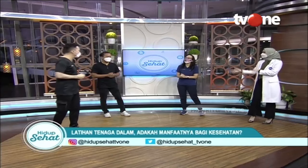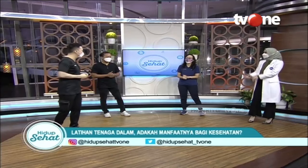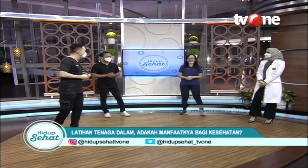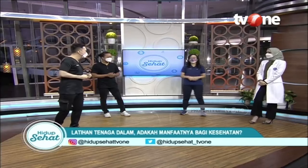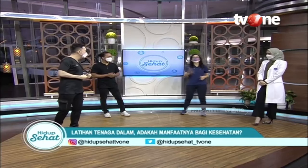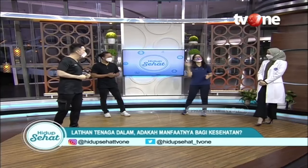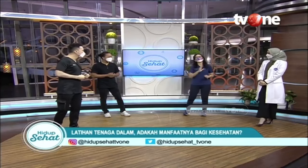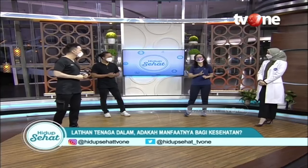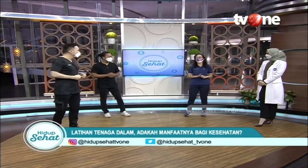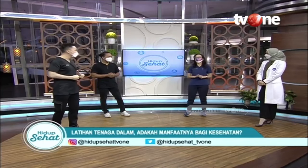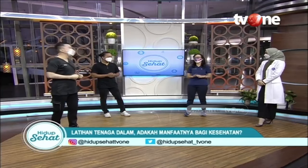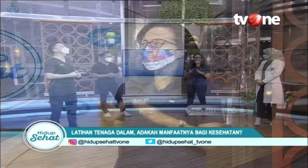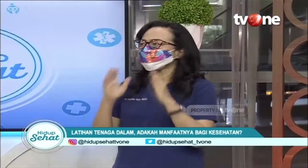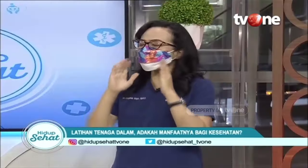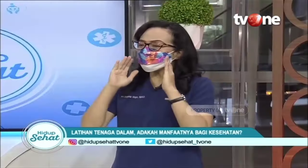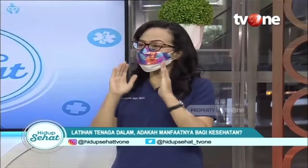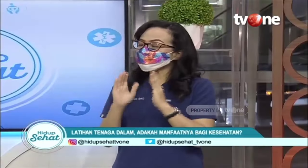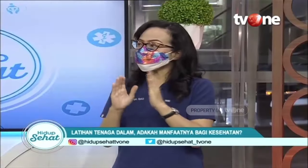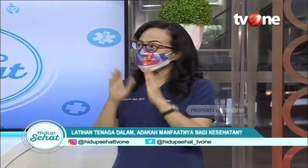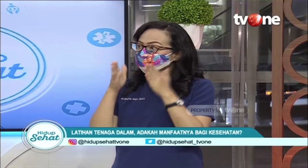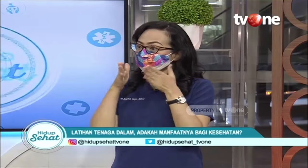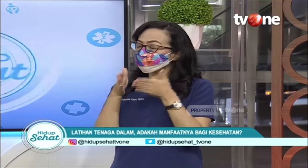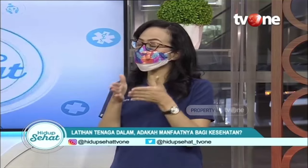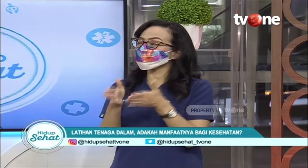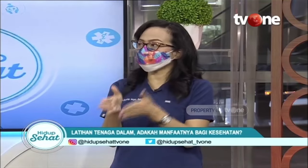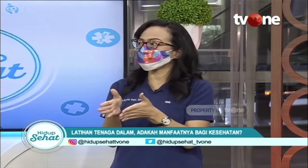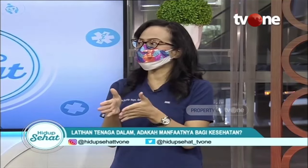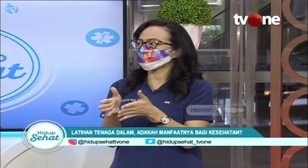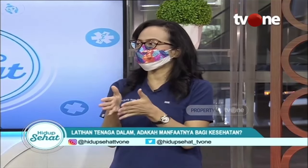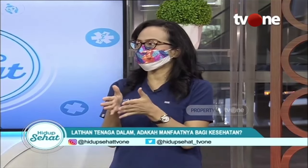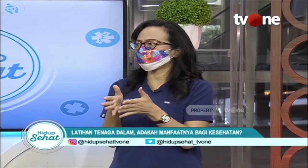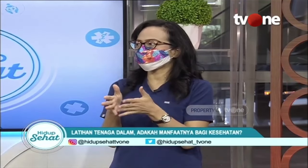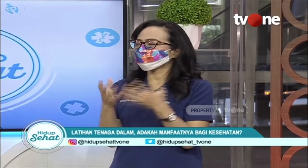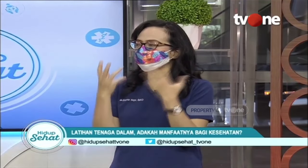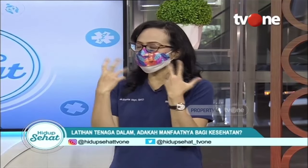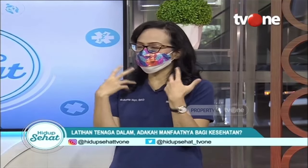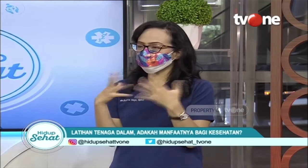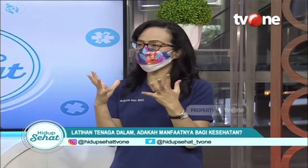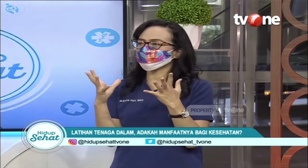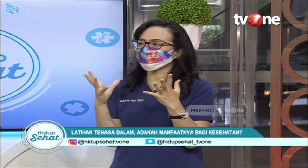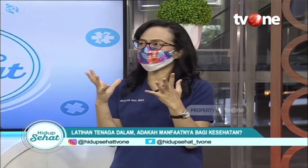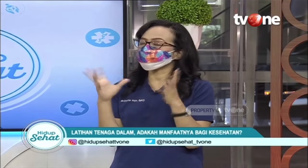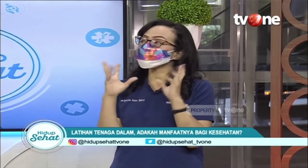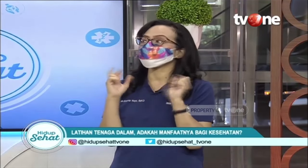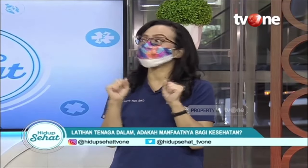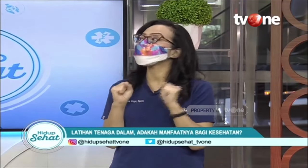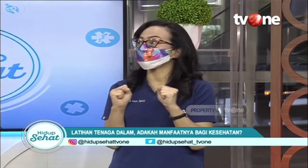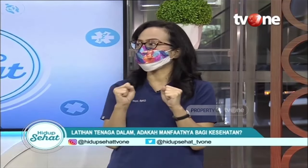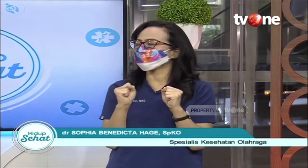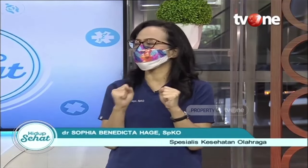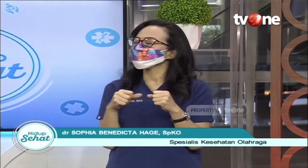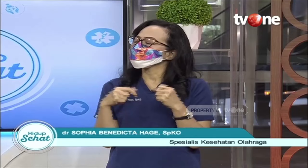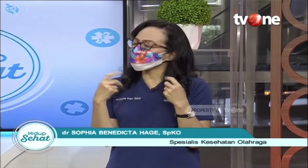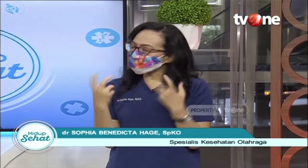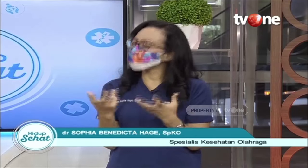medis ni dokter enggak ada jadi yang yang terjadi adalah kita fokuskan tenaga kita kan kita fokuskan eh konsentrasi